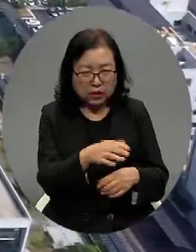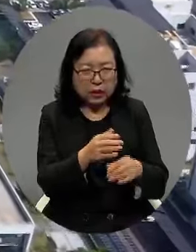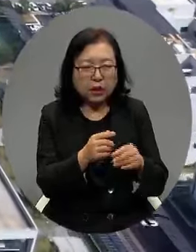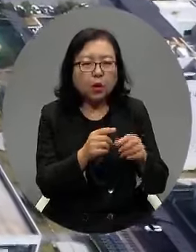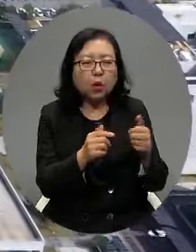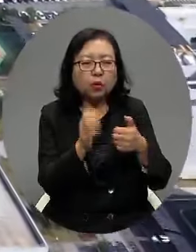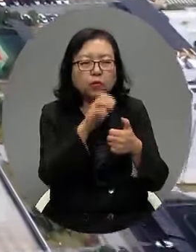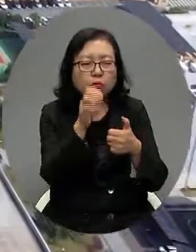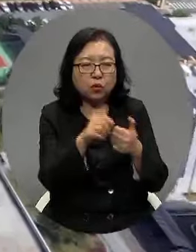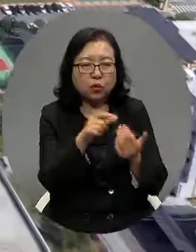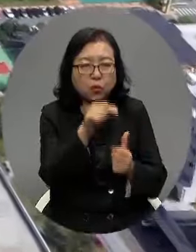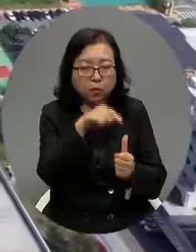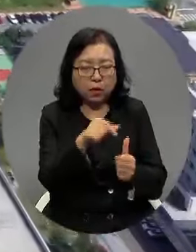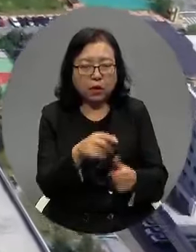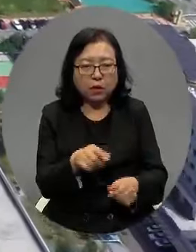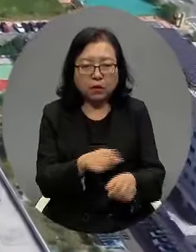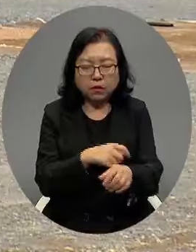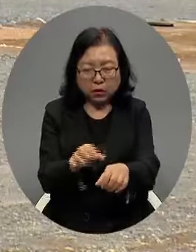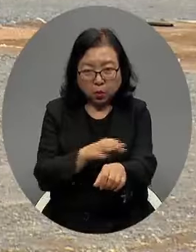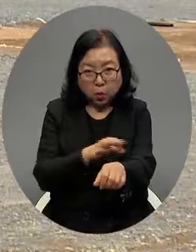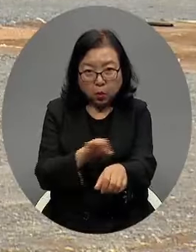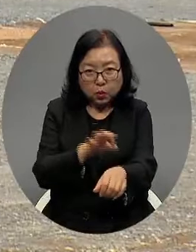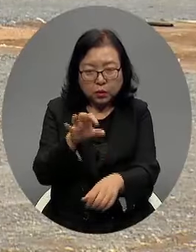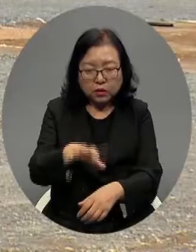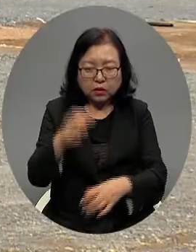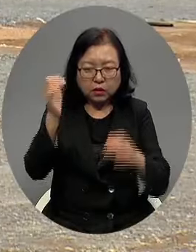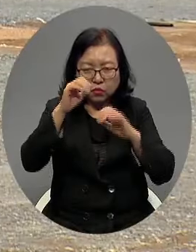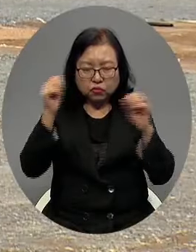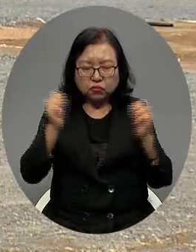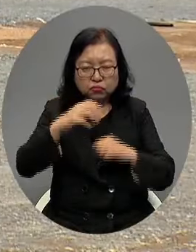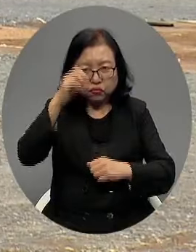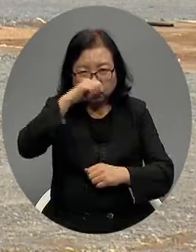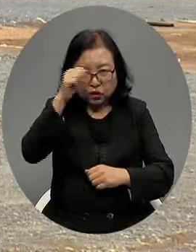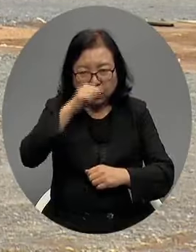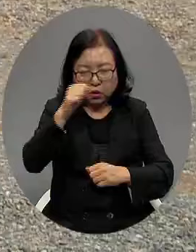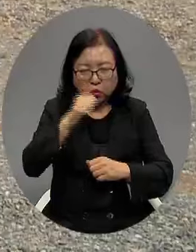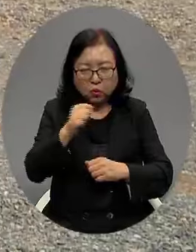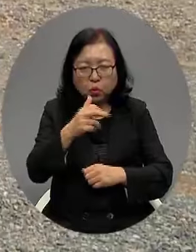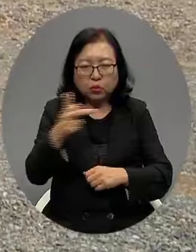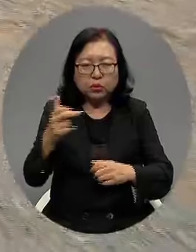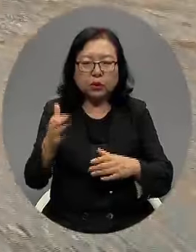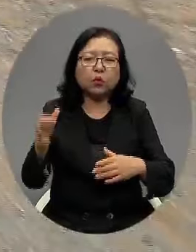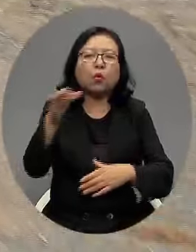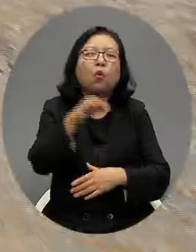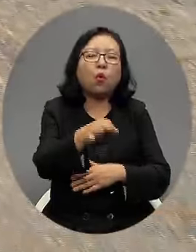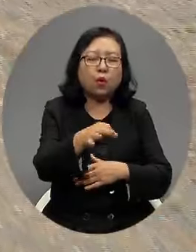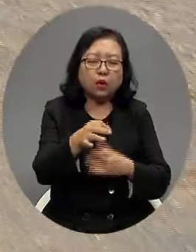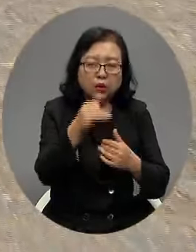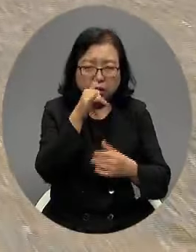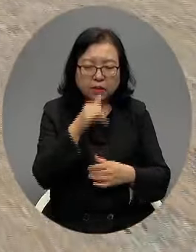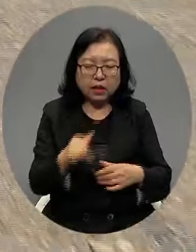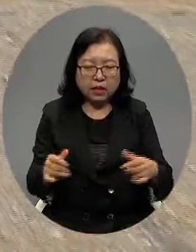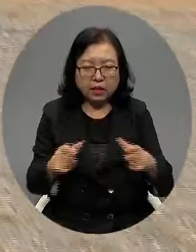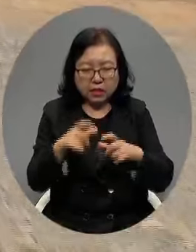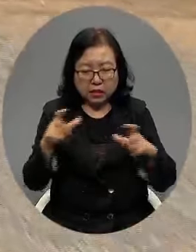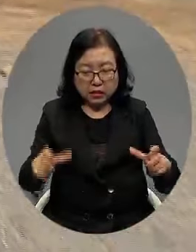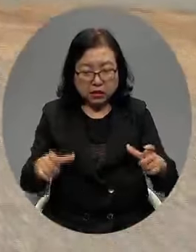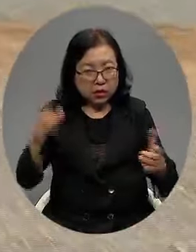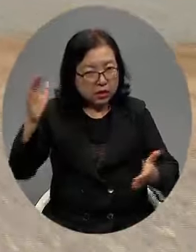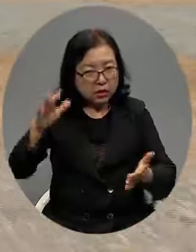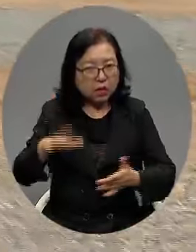특히 학교에는 충북예산 투입되는 만 지역 학생에 대한 배려가 있어야